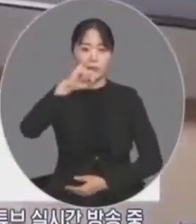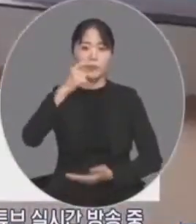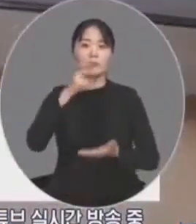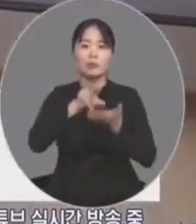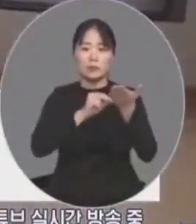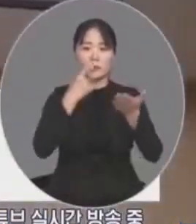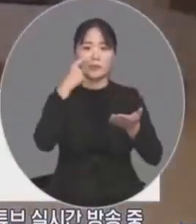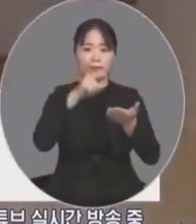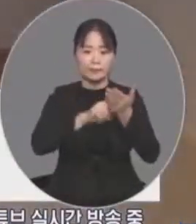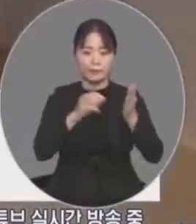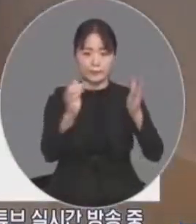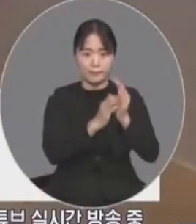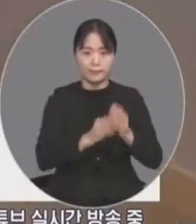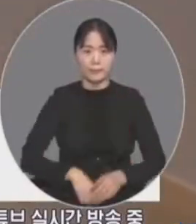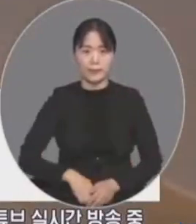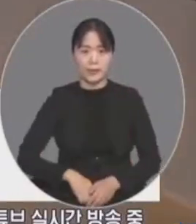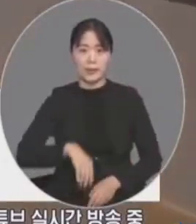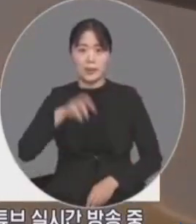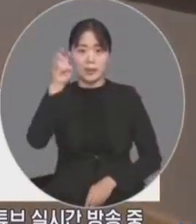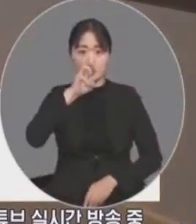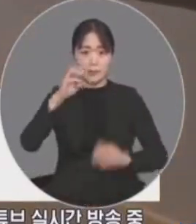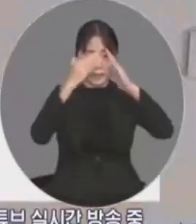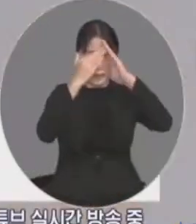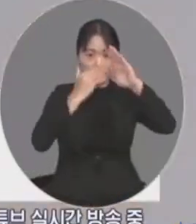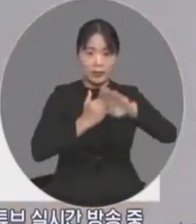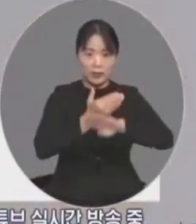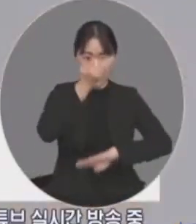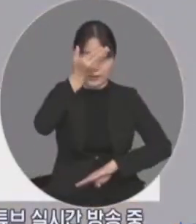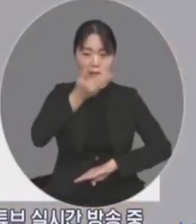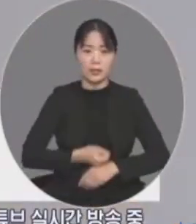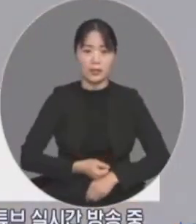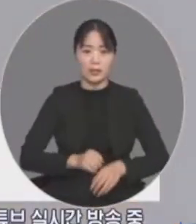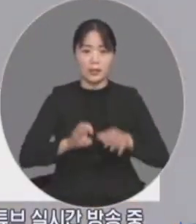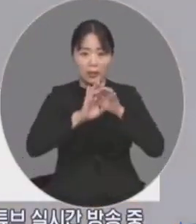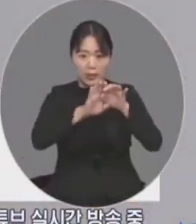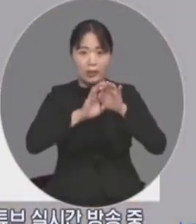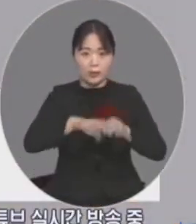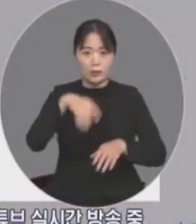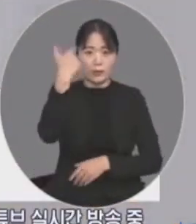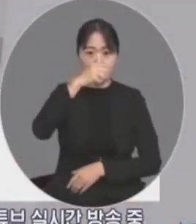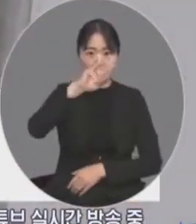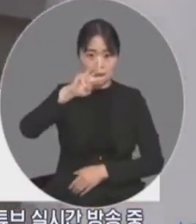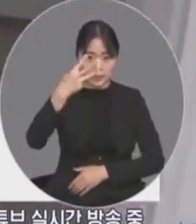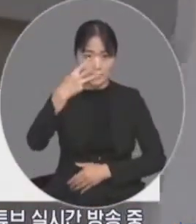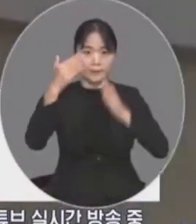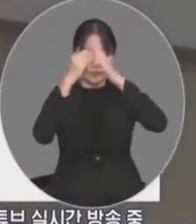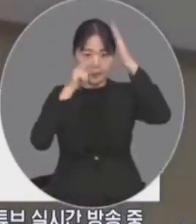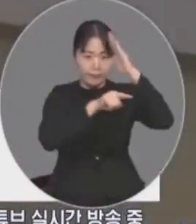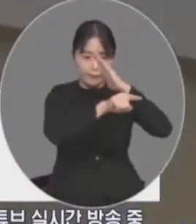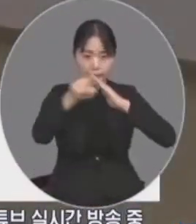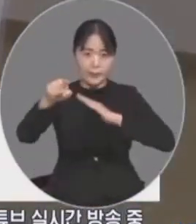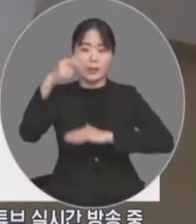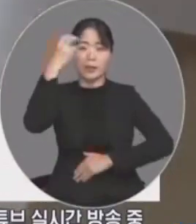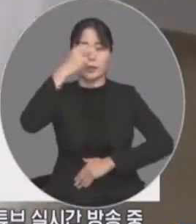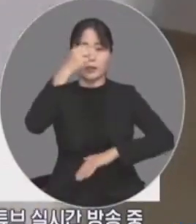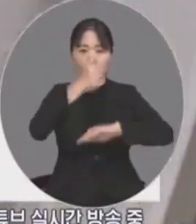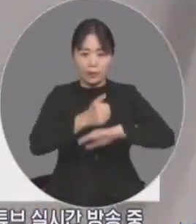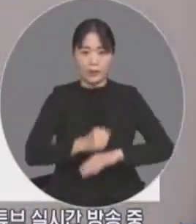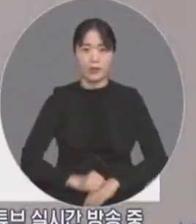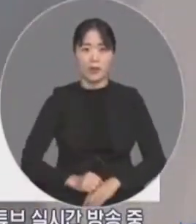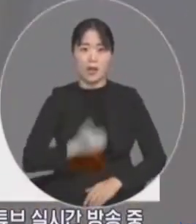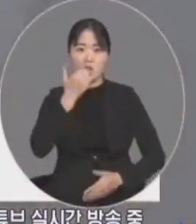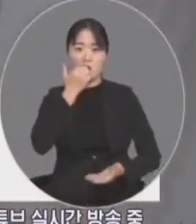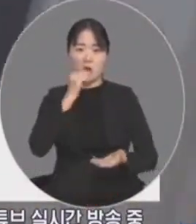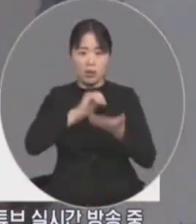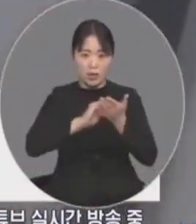발견했습니다시는 30세대 이상 민간 신중 공동주택 6300여 세대를 점검한 결과 콘크리트